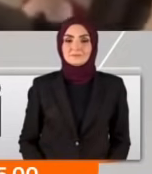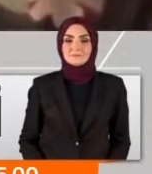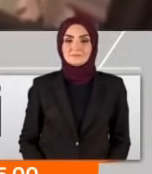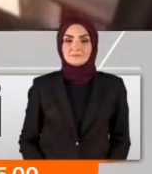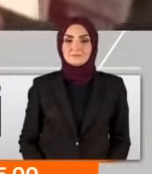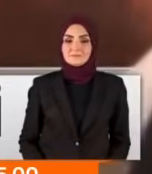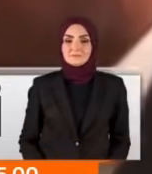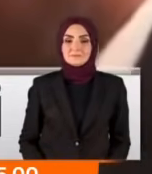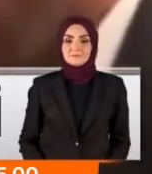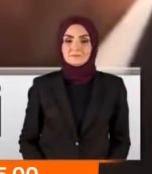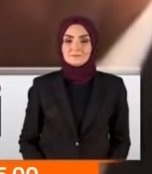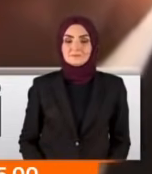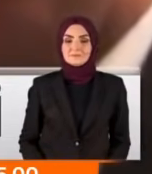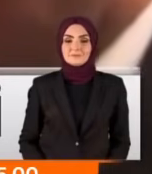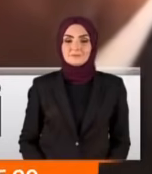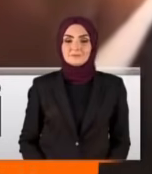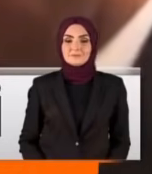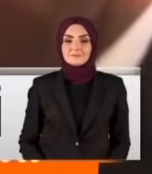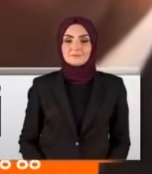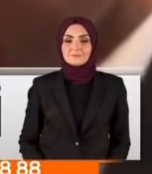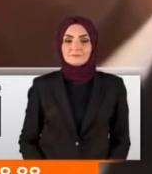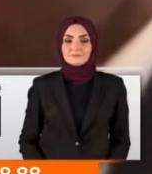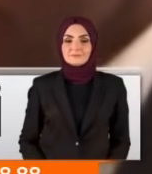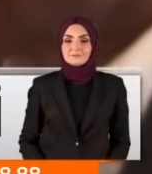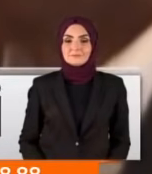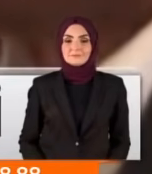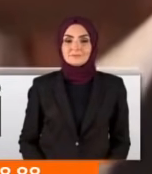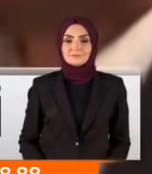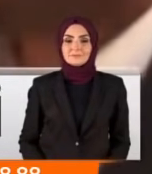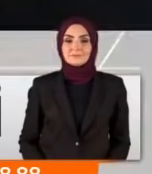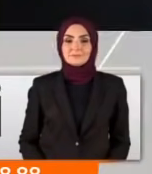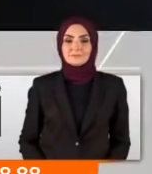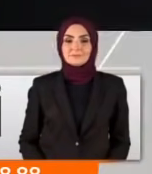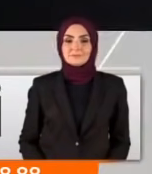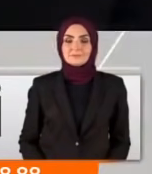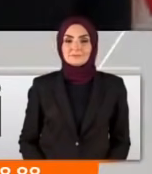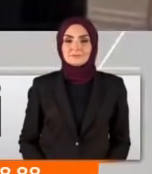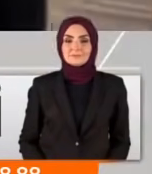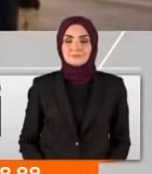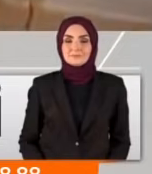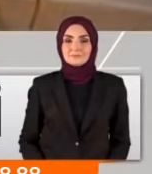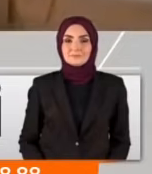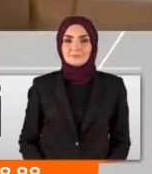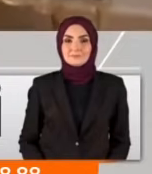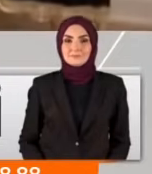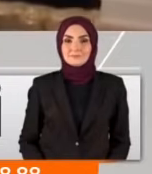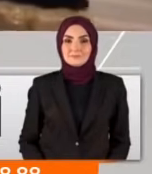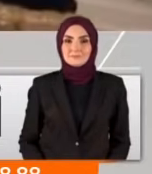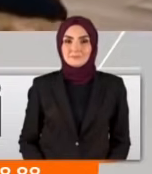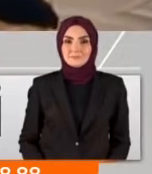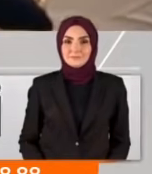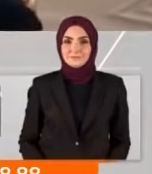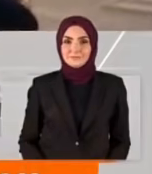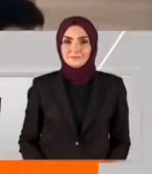İnşallah, inşallah efendim. Çok teşekkürler efendim. Türk kadının gücünü göstermiş olduk biz de böylelikle. Türk sporuna verdiğiniz ve Jimnastik